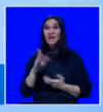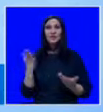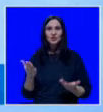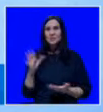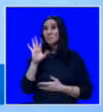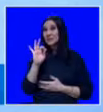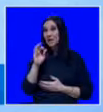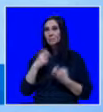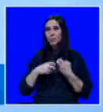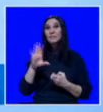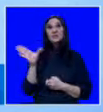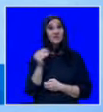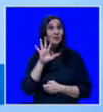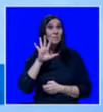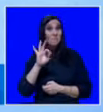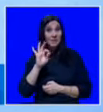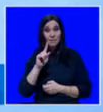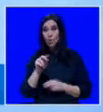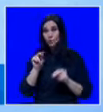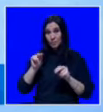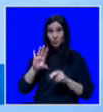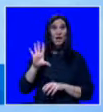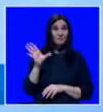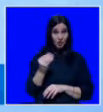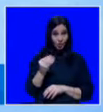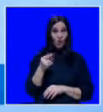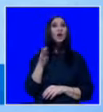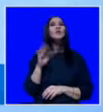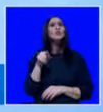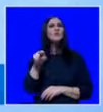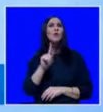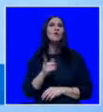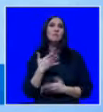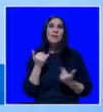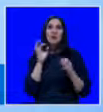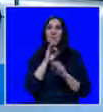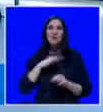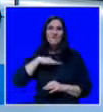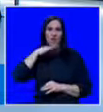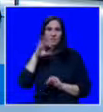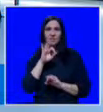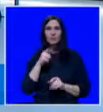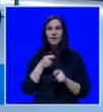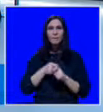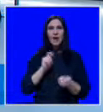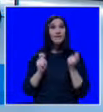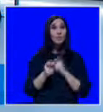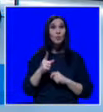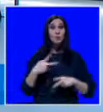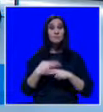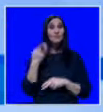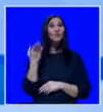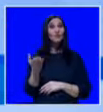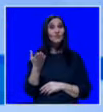50. Проблема е, че всички 50 могат да преподават всичко, дори и това, в което нямат никакъв опит. Никой не направи реформа, която да спре